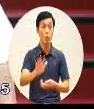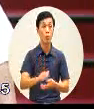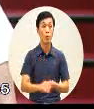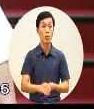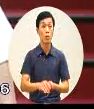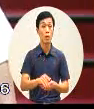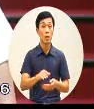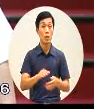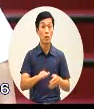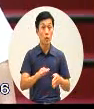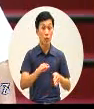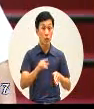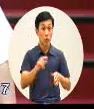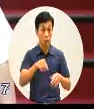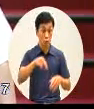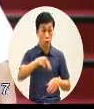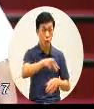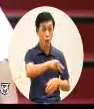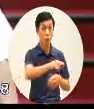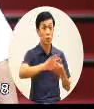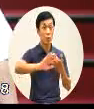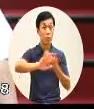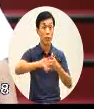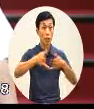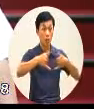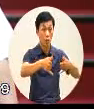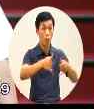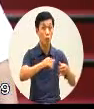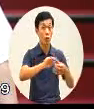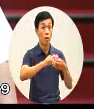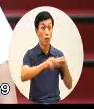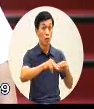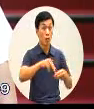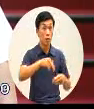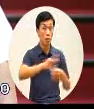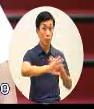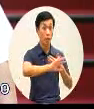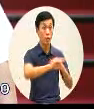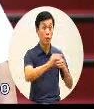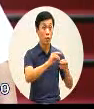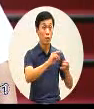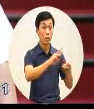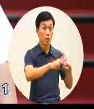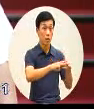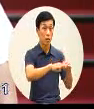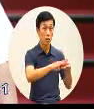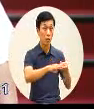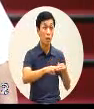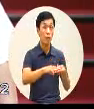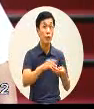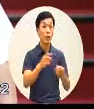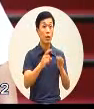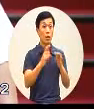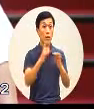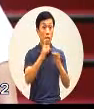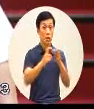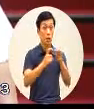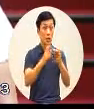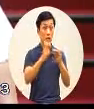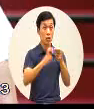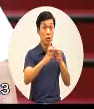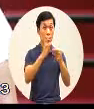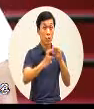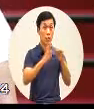大是人的路啦，卡大是人的地啦。登记性十年、二十年、三十年、四十